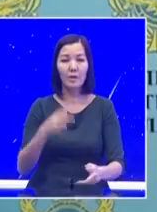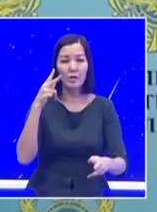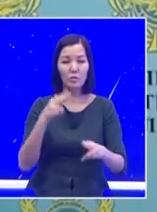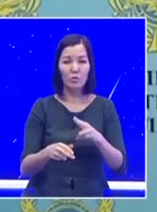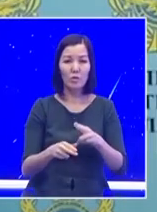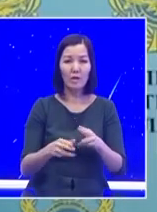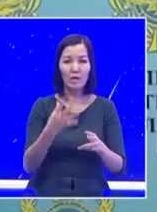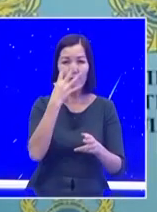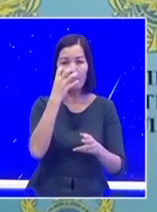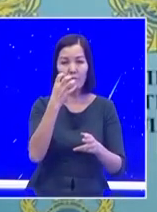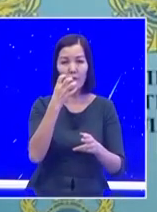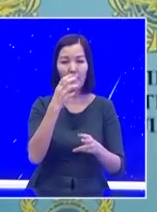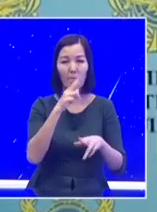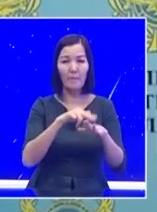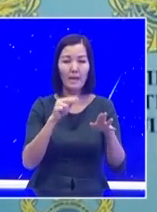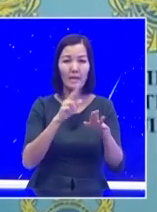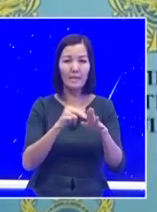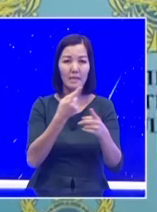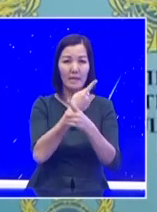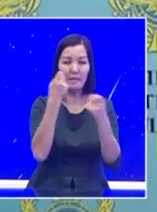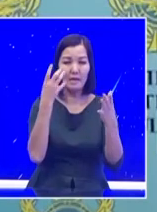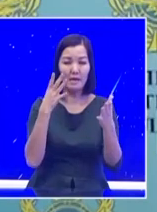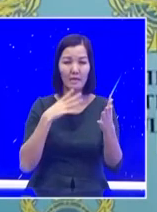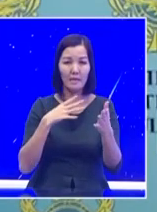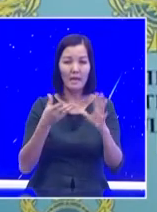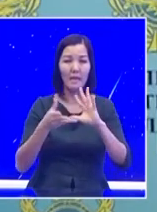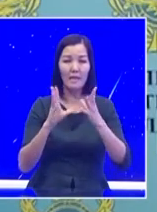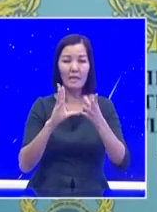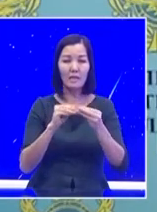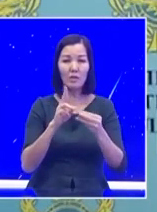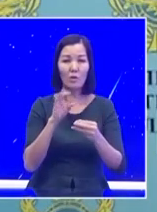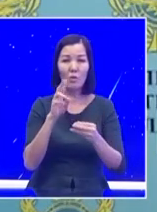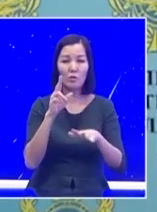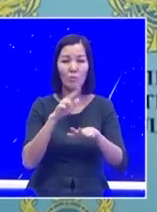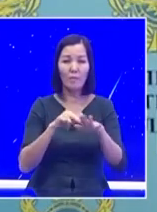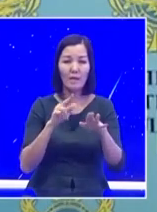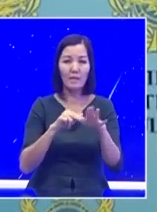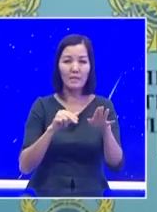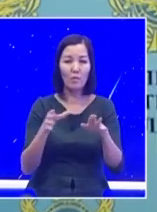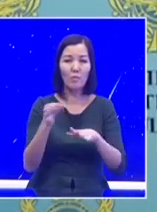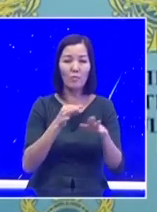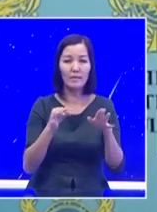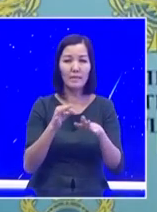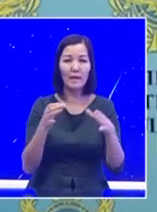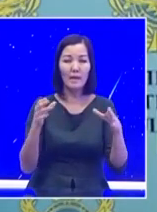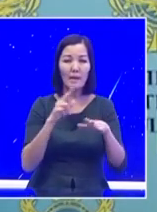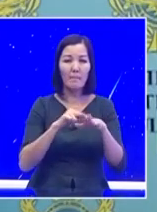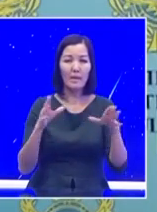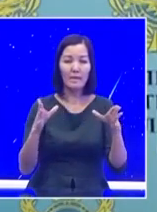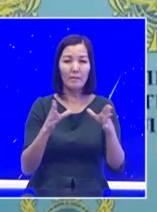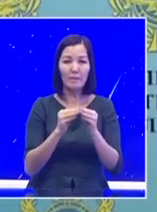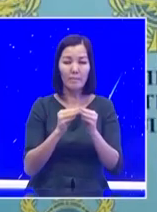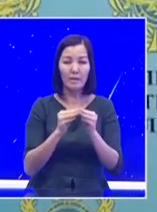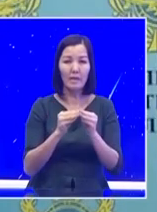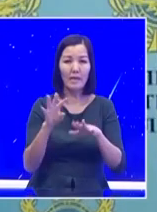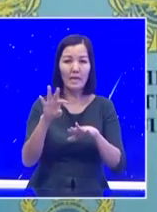Жоғалғандардың суреті мен белгілері барлық полиция құрылымдарына таратылды. Нәтижесінде Көксу ауданының полицейлері облыстық департамент қызметкерлері көмегімен